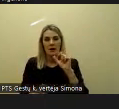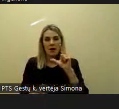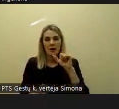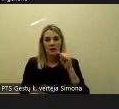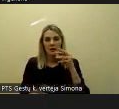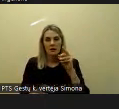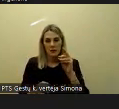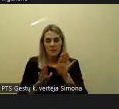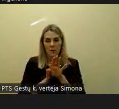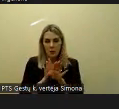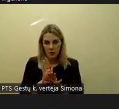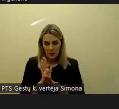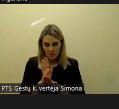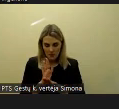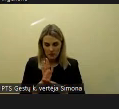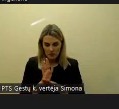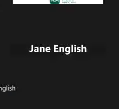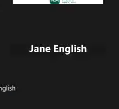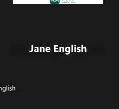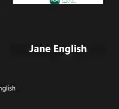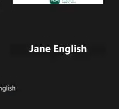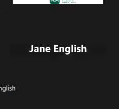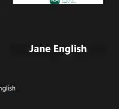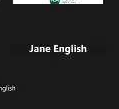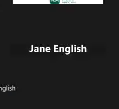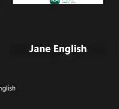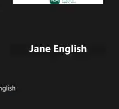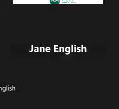žmonės, kurie mokosi,